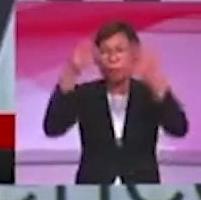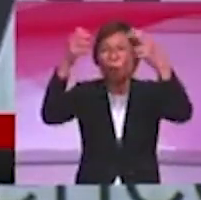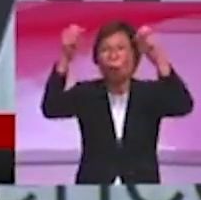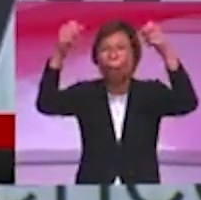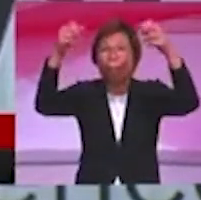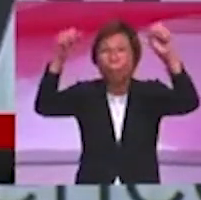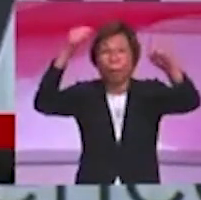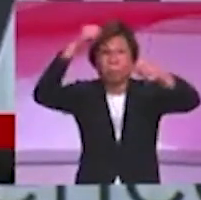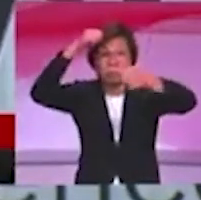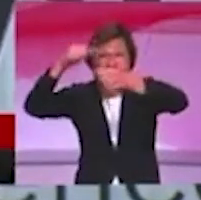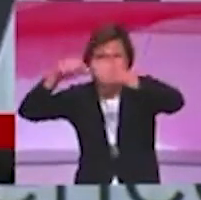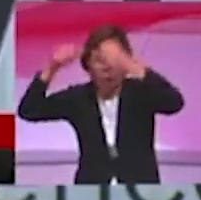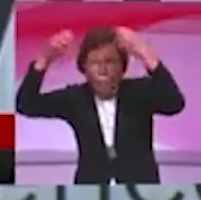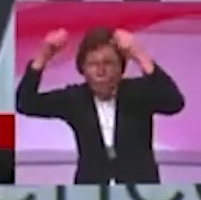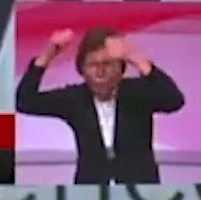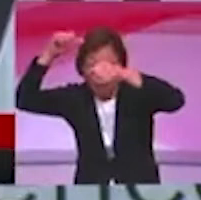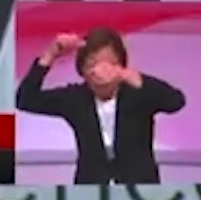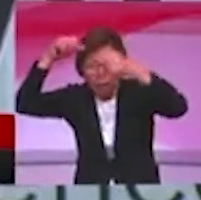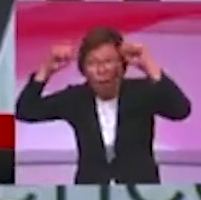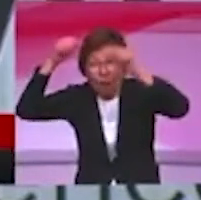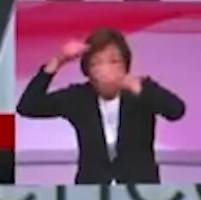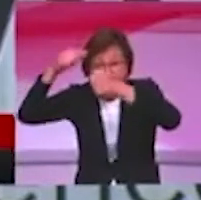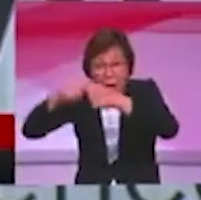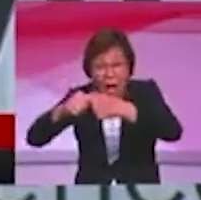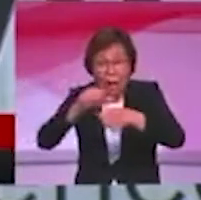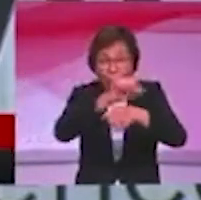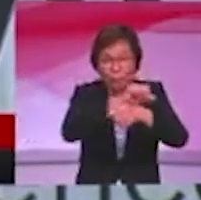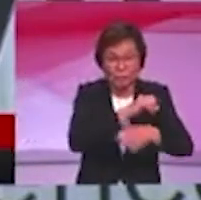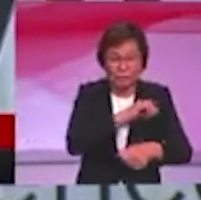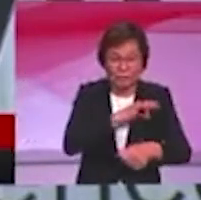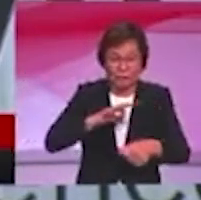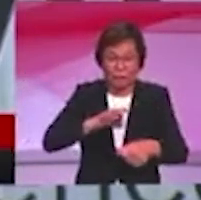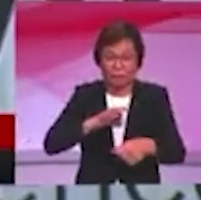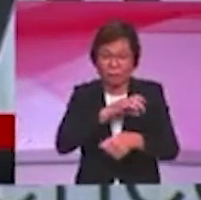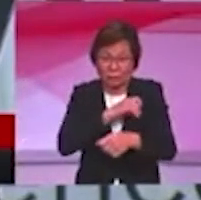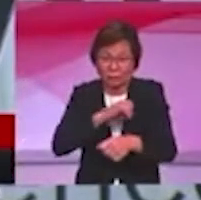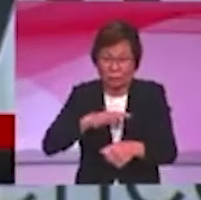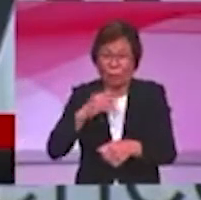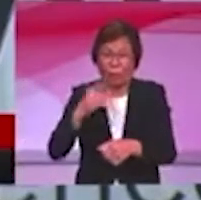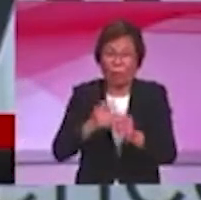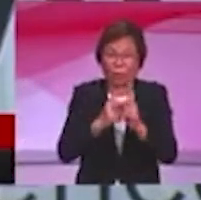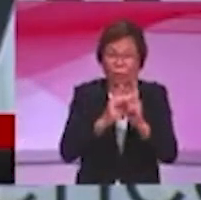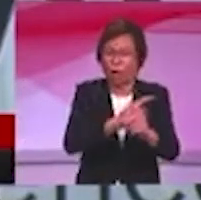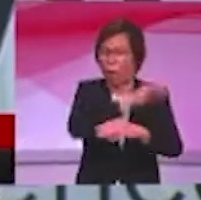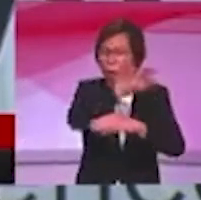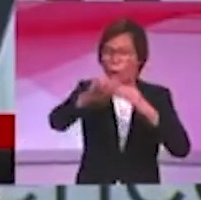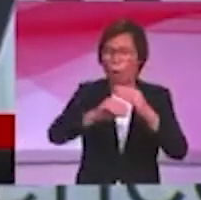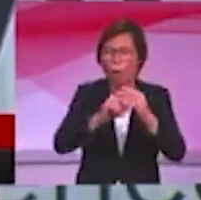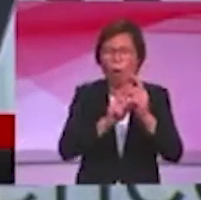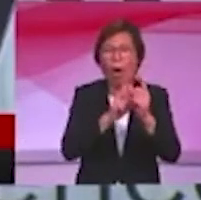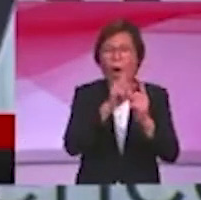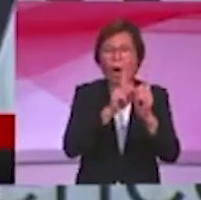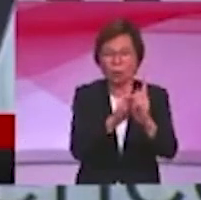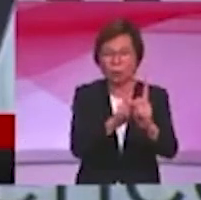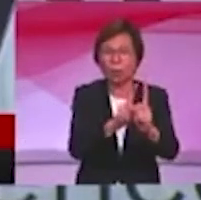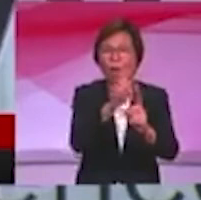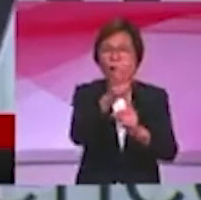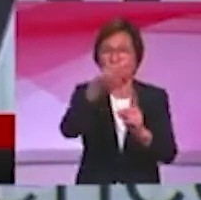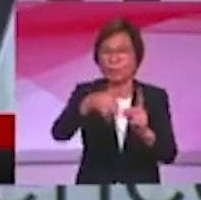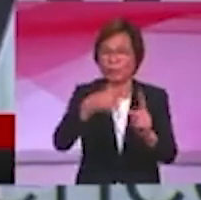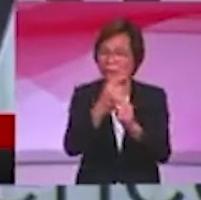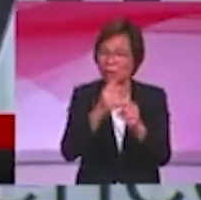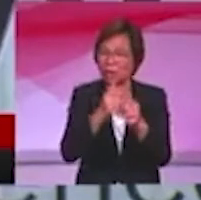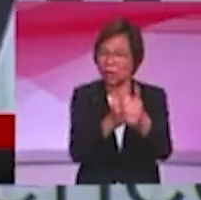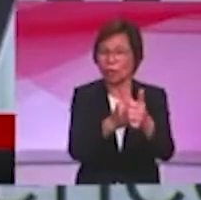juga diingatkan untuk memastikan pekerja mereka mematuhi segala SOP yang telah ditetapkan termasuk